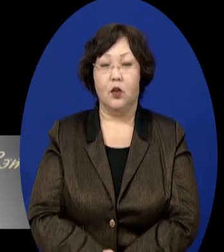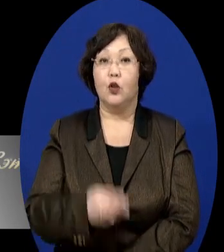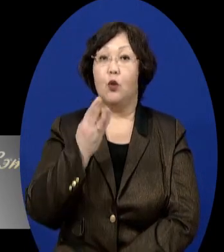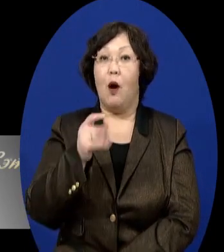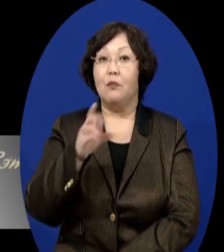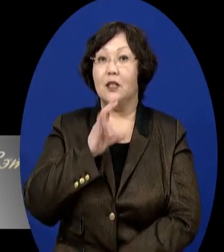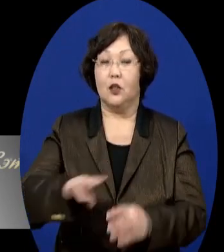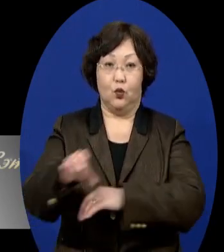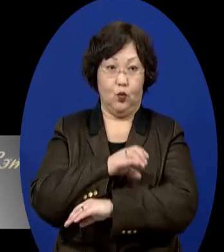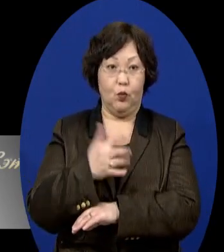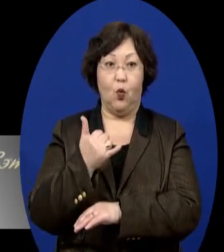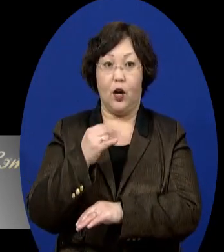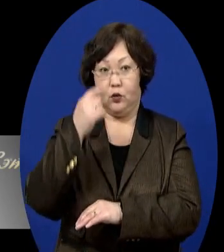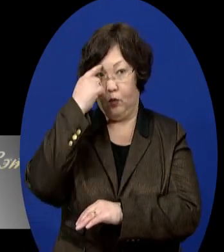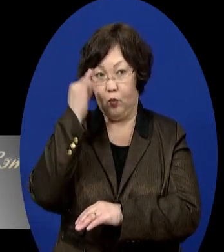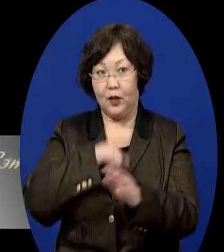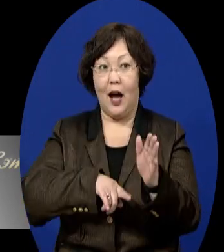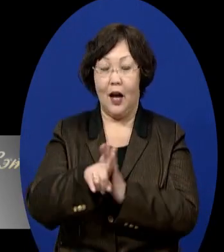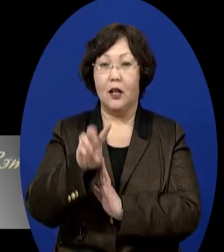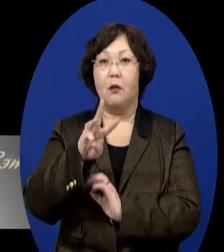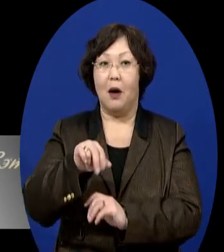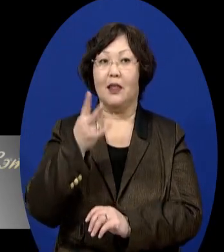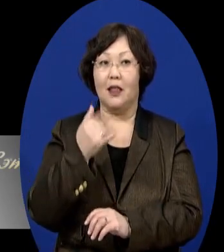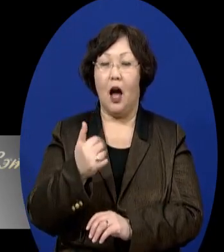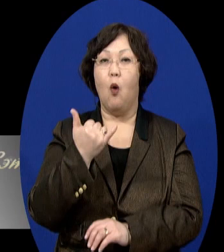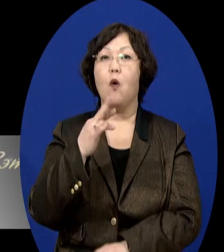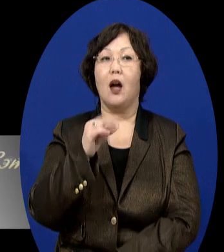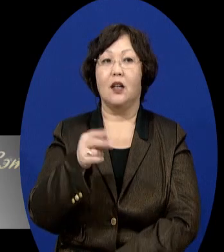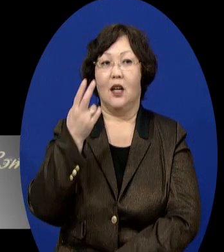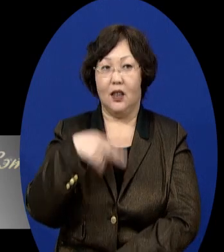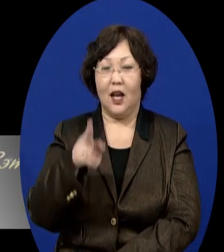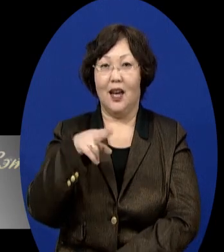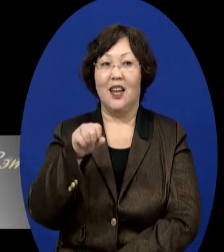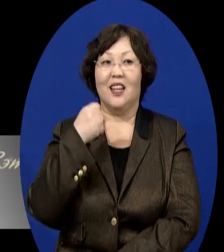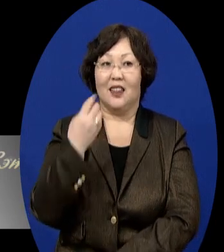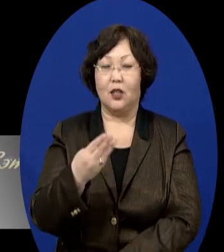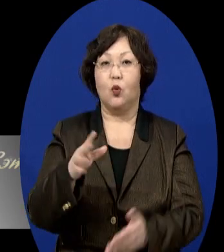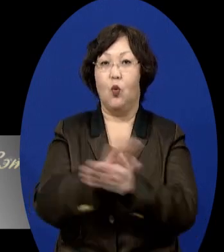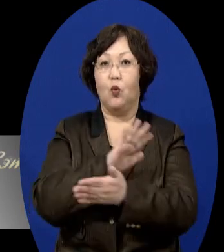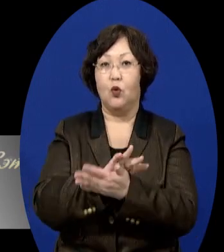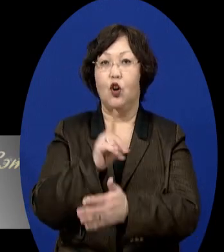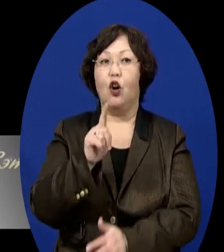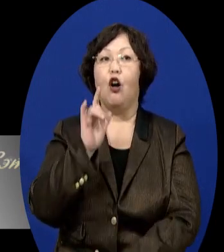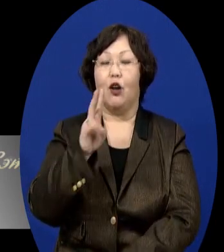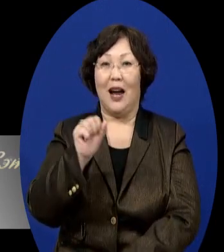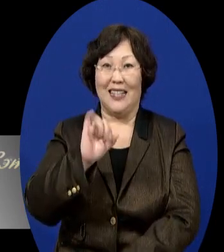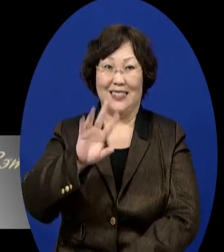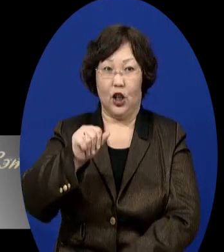Төвэмгийн сэрэгдэн сумын уяач Монгол улсын анхны манлаа уяач тэнийг Дамдын гомбын дашин хордон онгор азраг төрийн хоёр